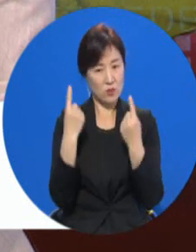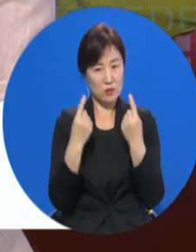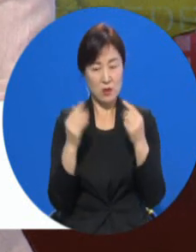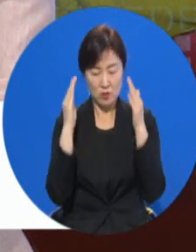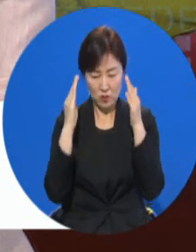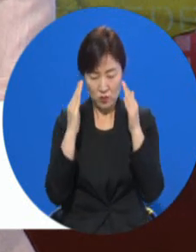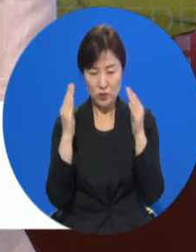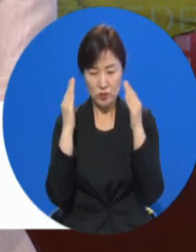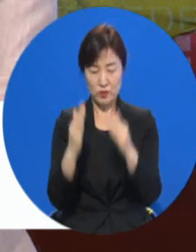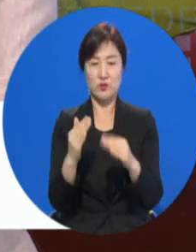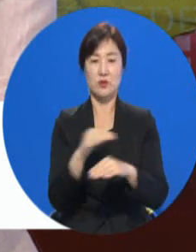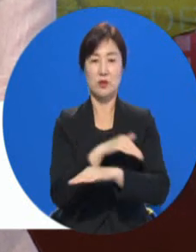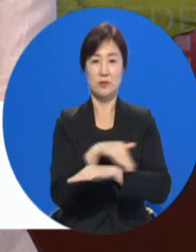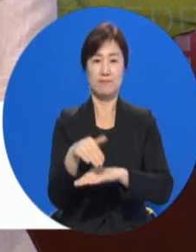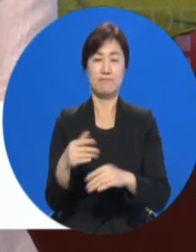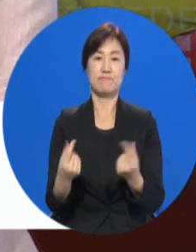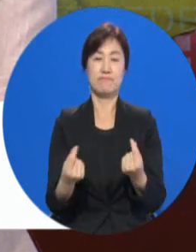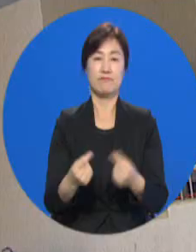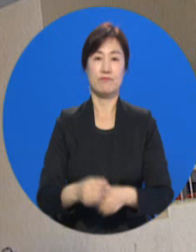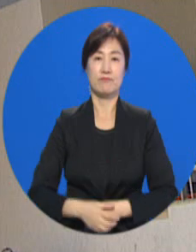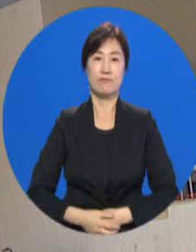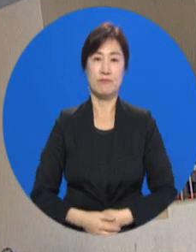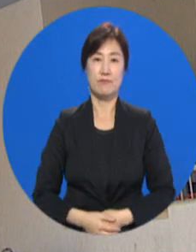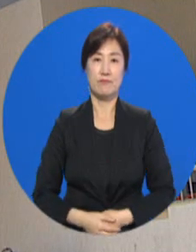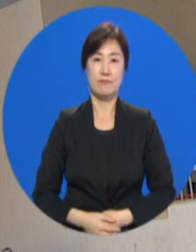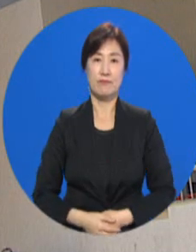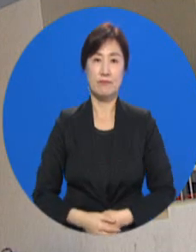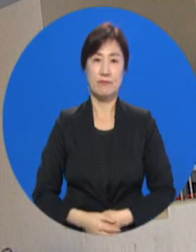김윤 기자가 자세한 내용 취재했습니다.